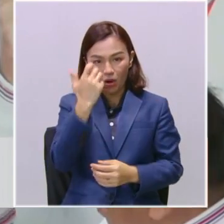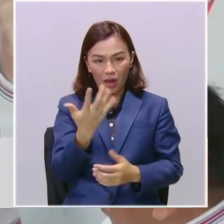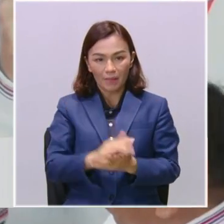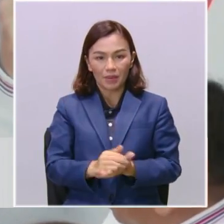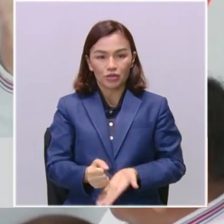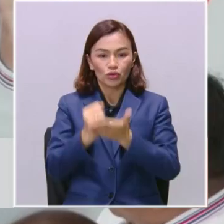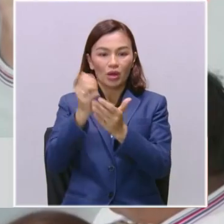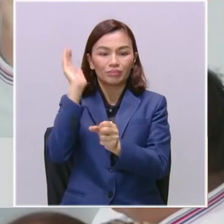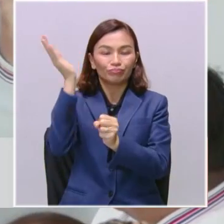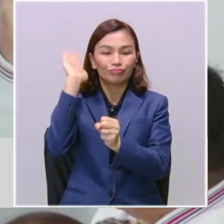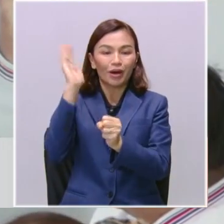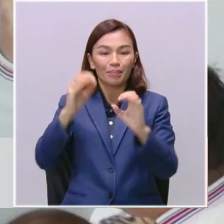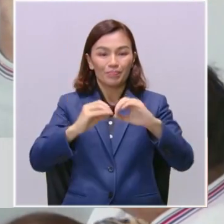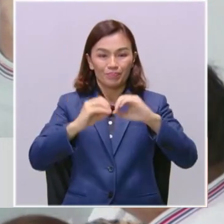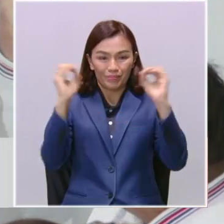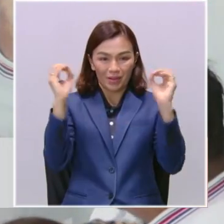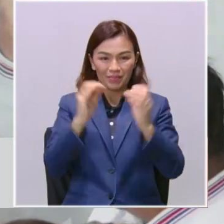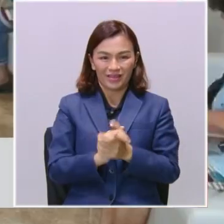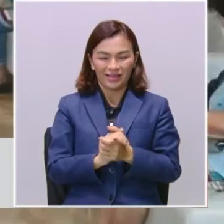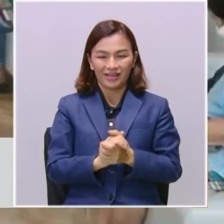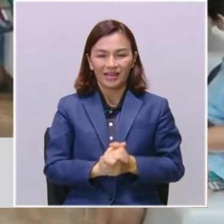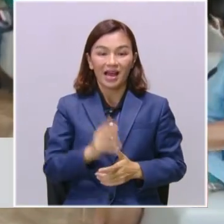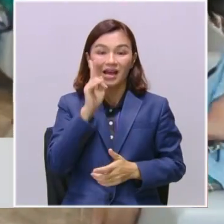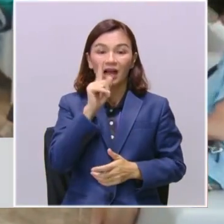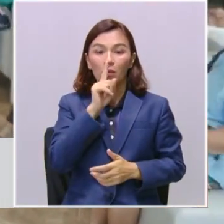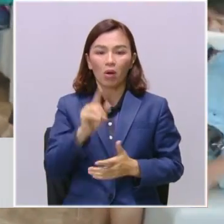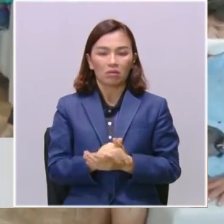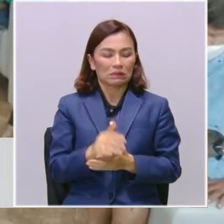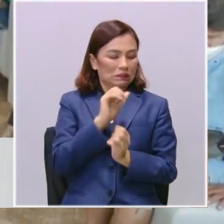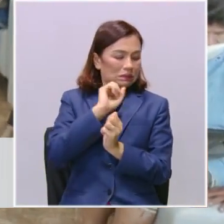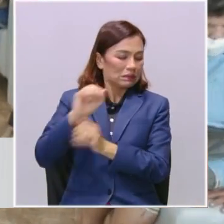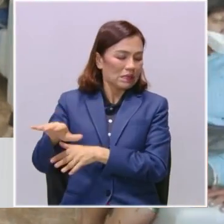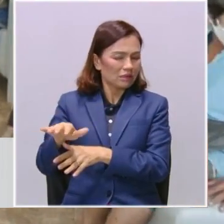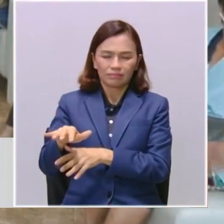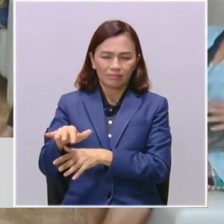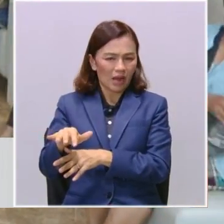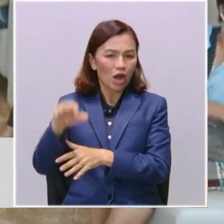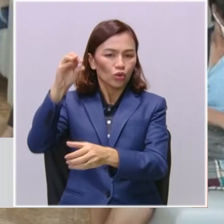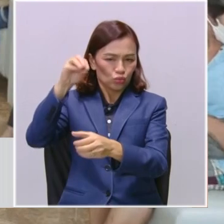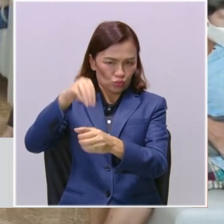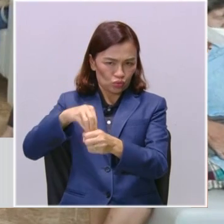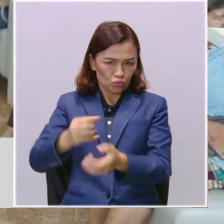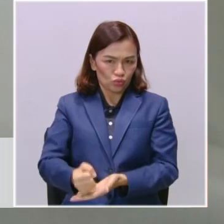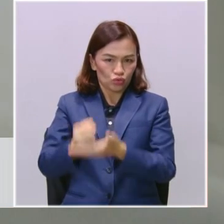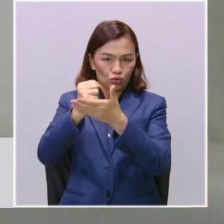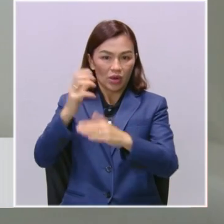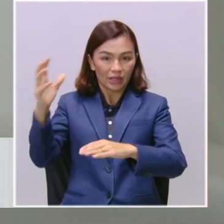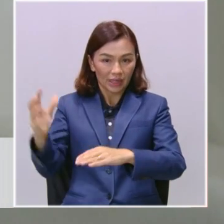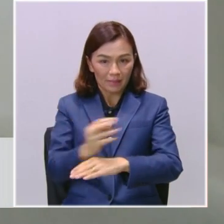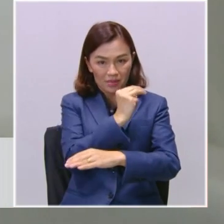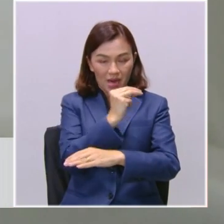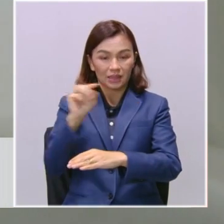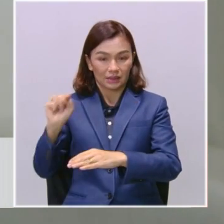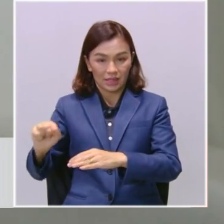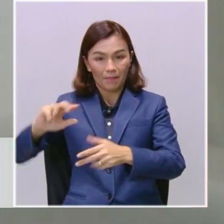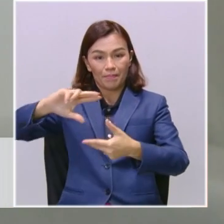ยปราศัยขณะเดียวกันค่ะปฏิเสธข่าวการทิ้งพรรคยืนยันว่าจะอยู่ช่วยงานพรรคพลังประชารัฐรวมถึงผู้ส